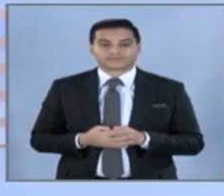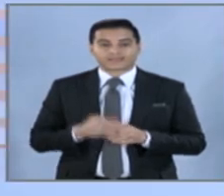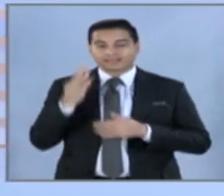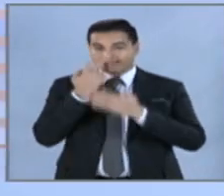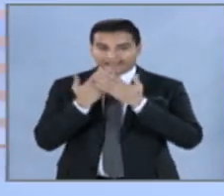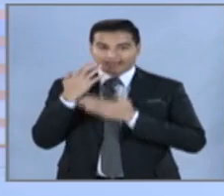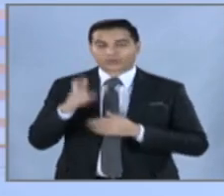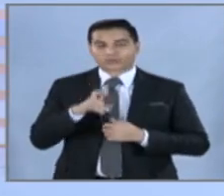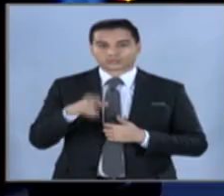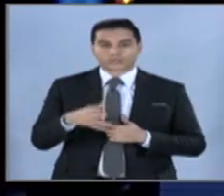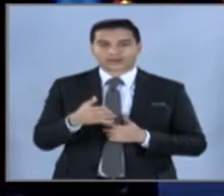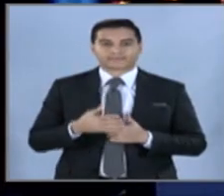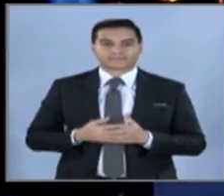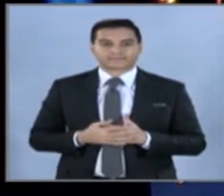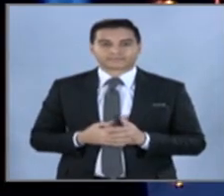تاريخ وسول.